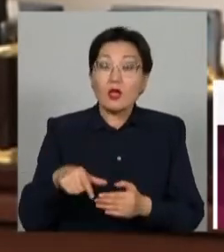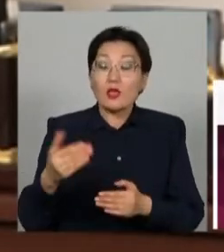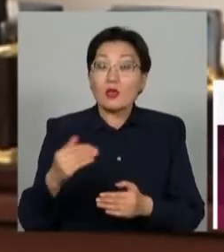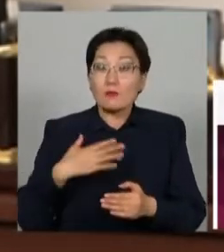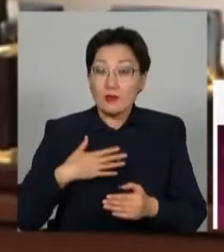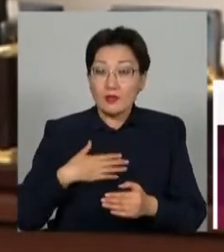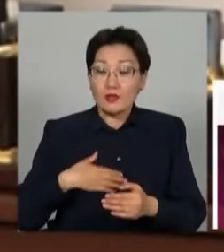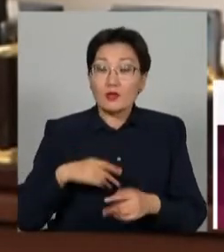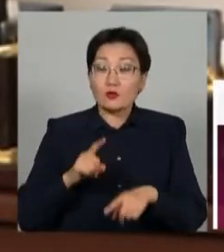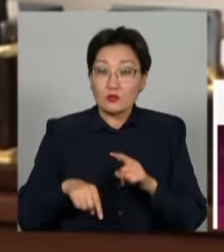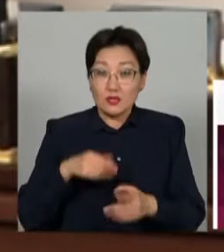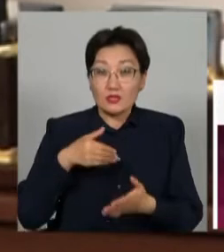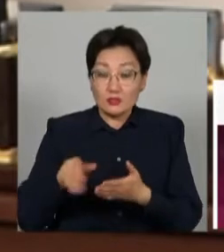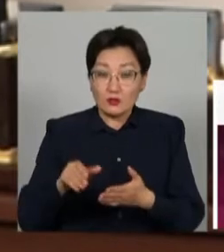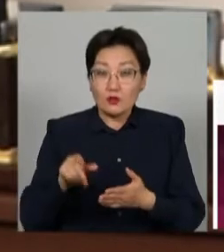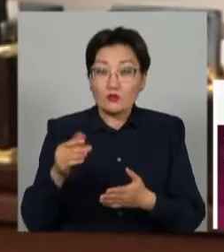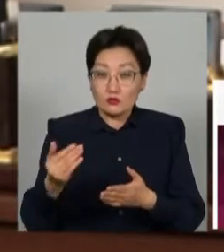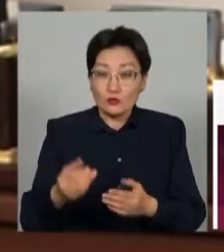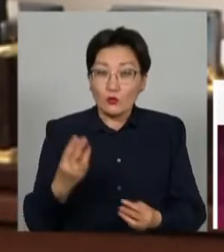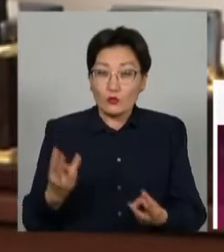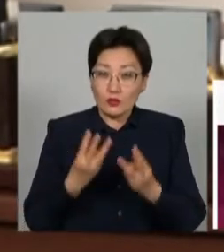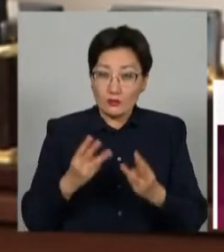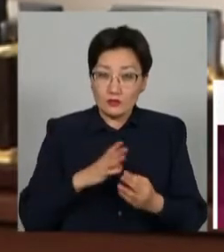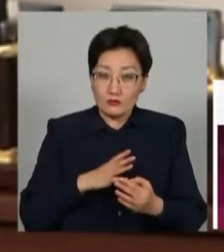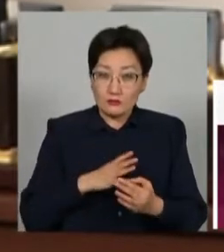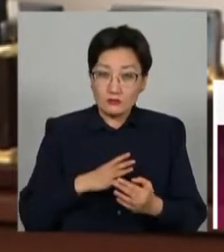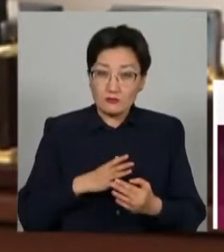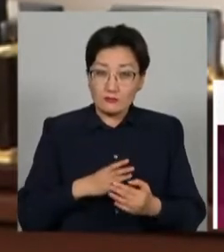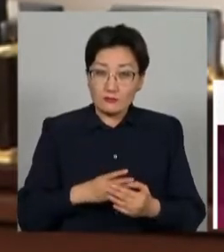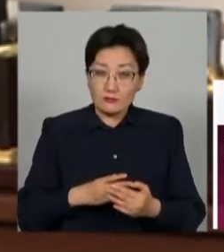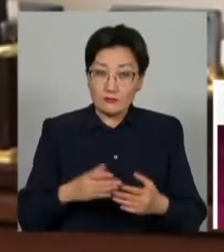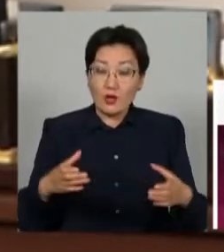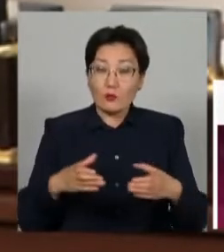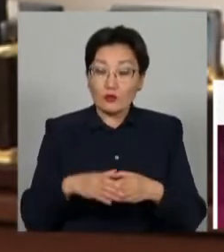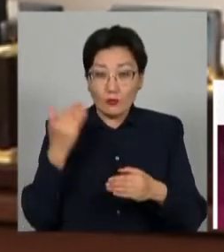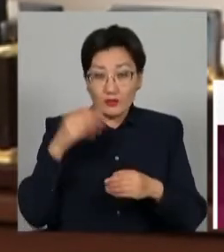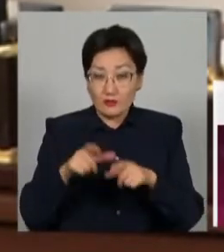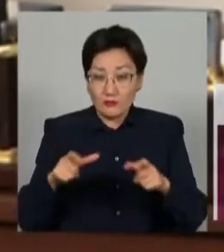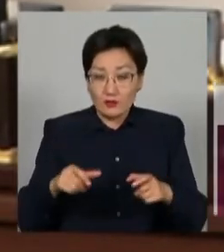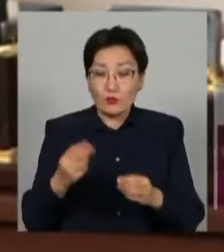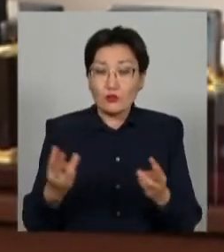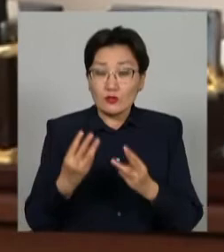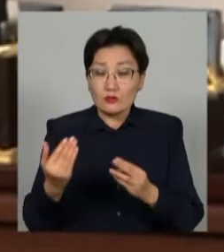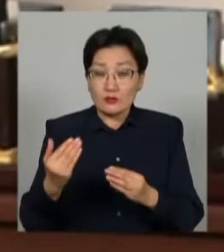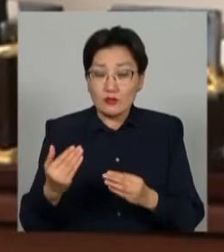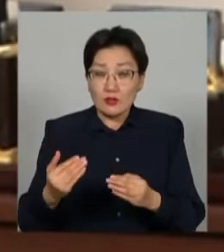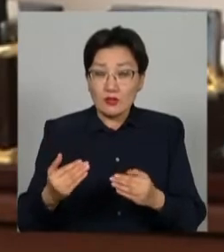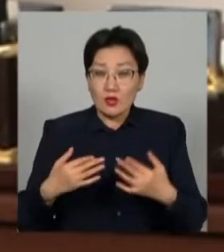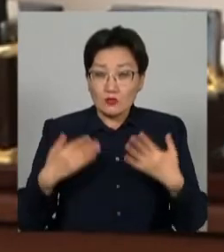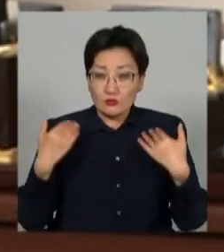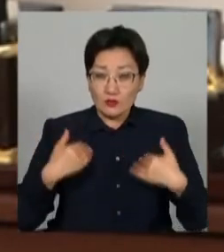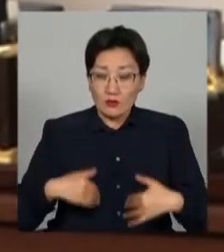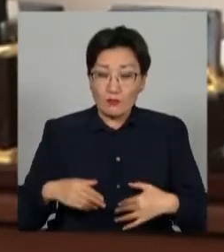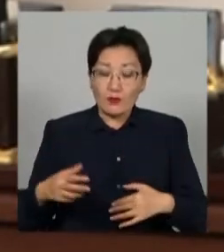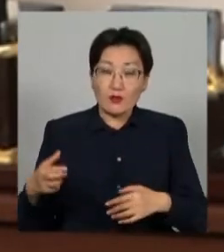Енді өзінің айтуынша сосын өртеп жіберді дейді оны. Жаңағындай. Бағана қалдына шыққан бір топ? Иә, өртеп жіберді дейді жаңағы. Үстіне бензин шашып,